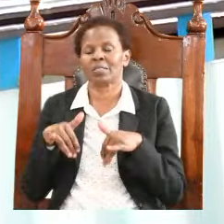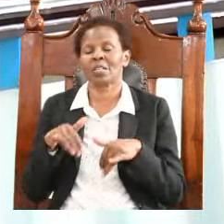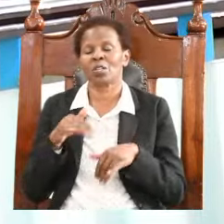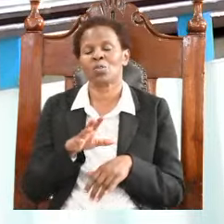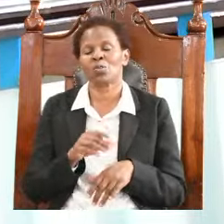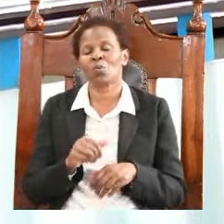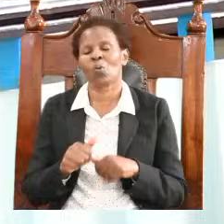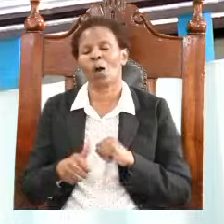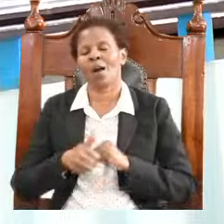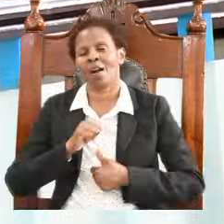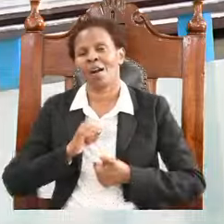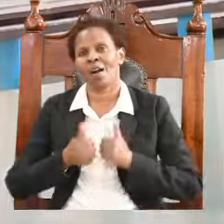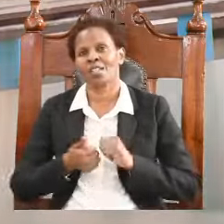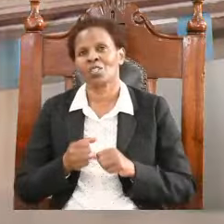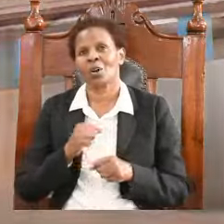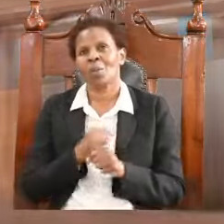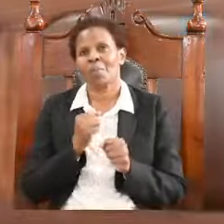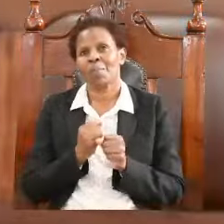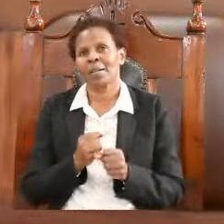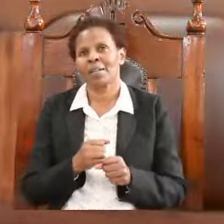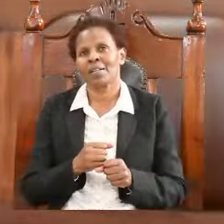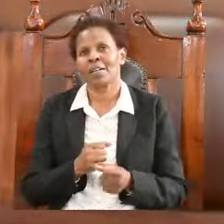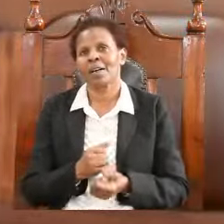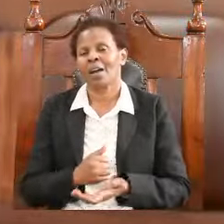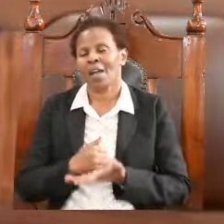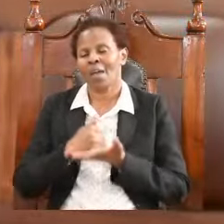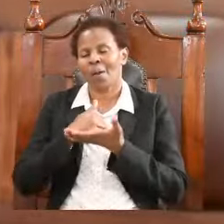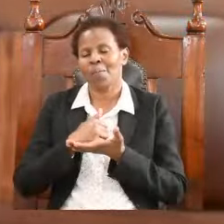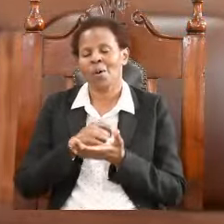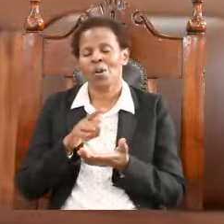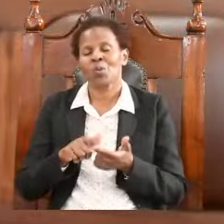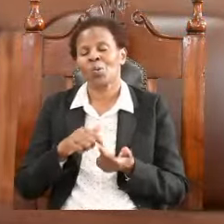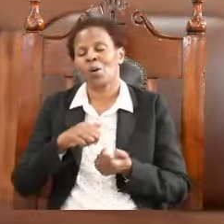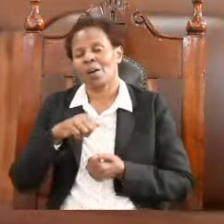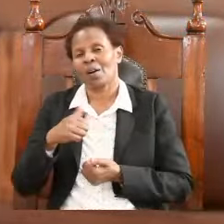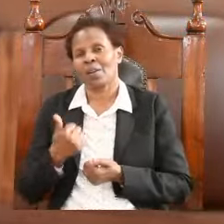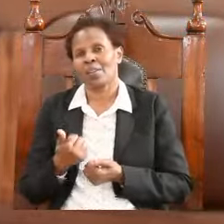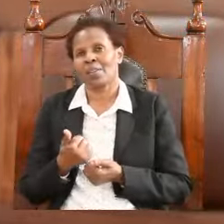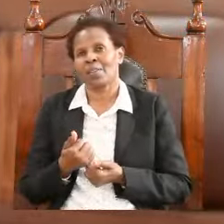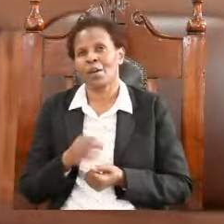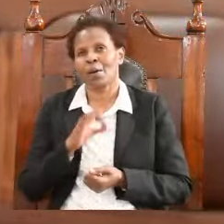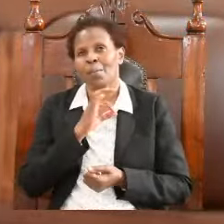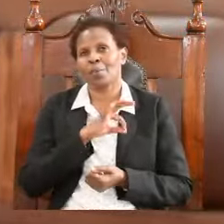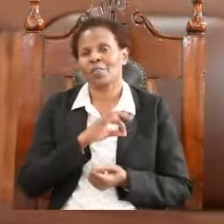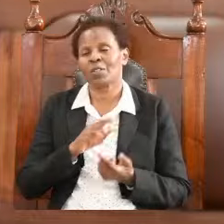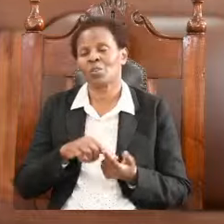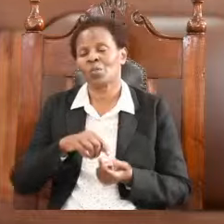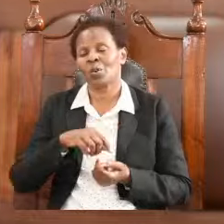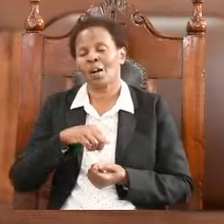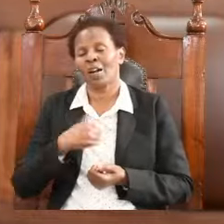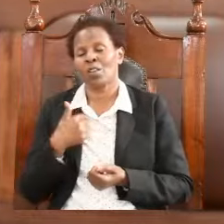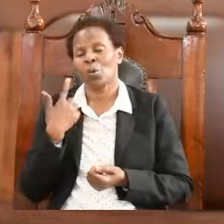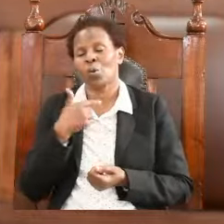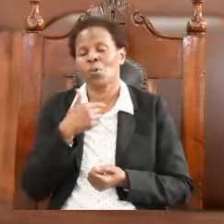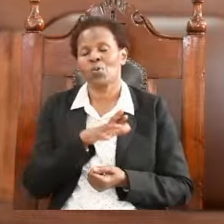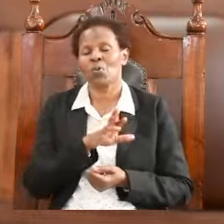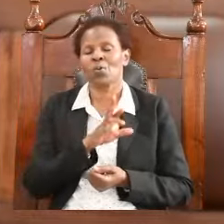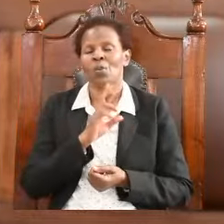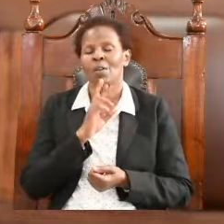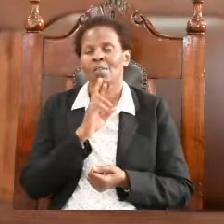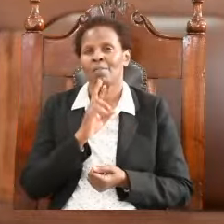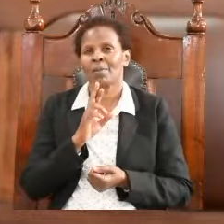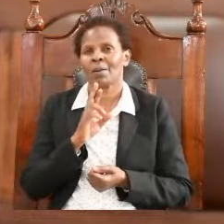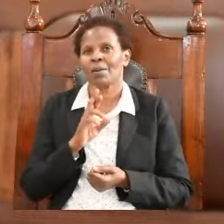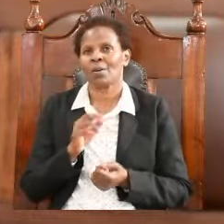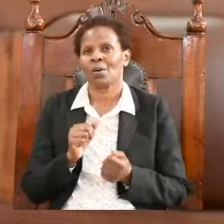ciaku cigatuika cia guteithia andu aria angi cigatuika cia kuguna andu aria uraikarania nao nigetha